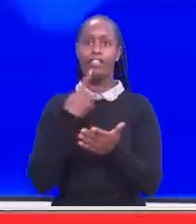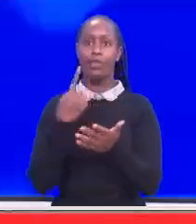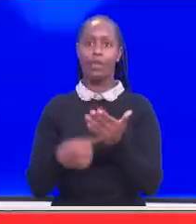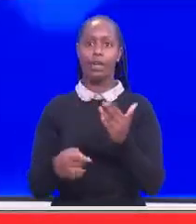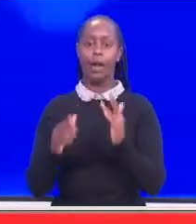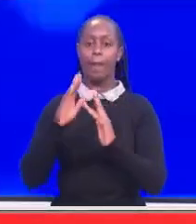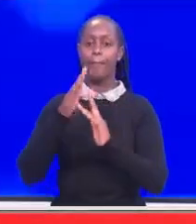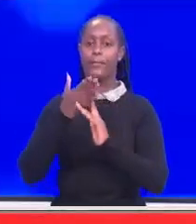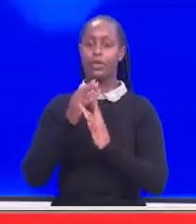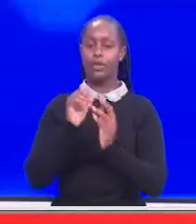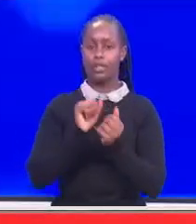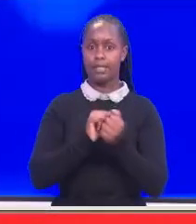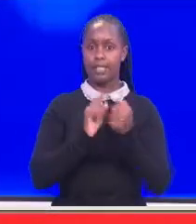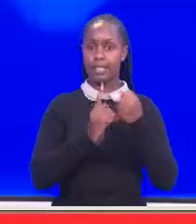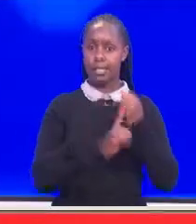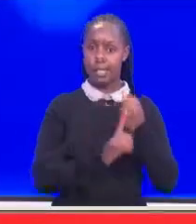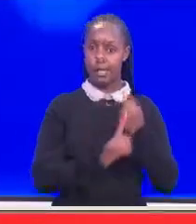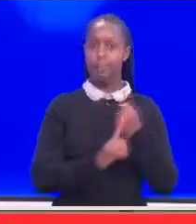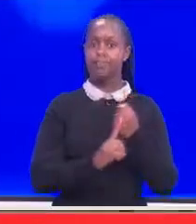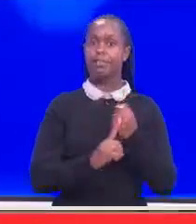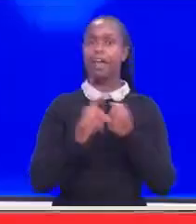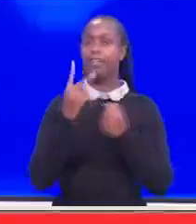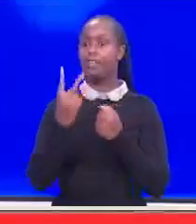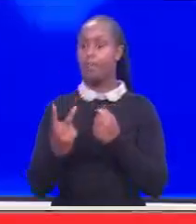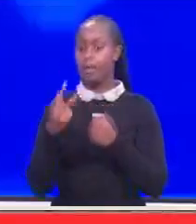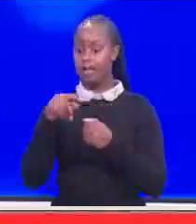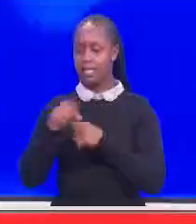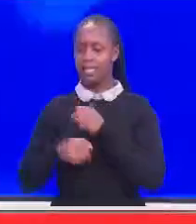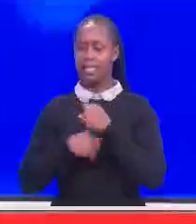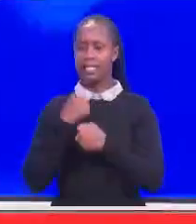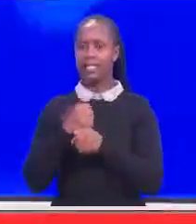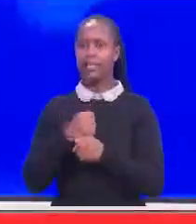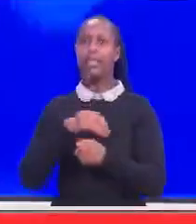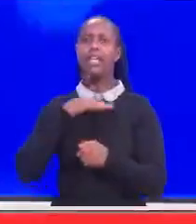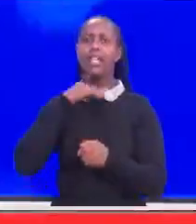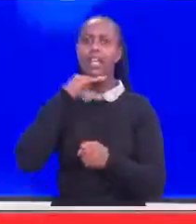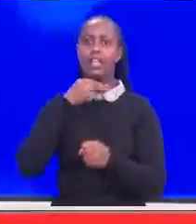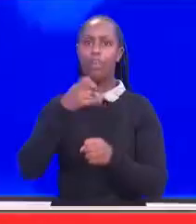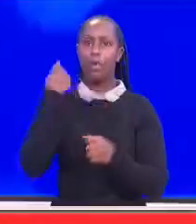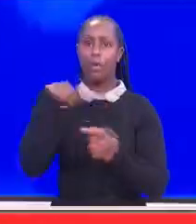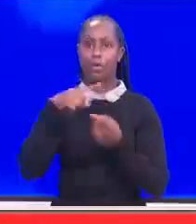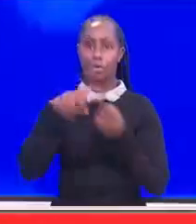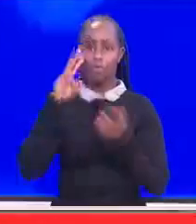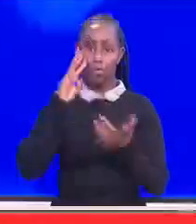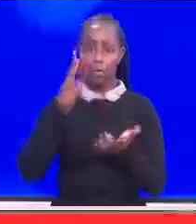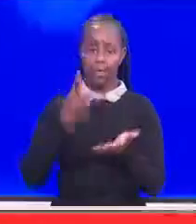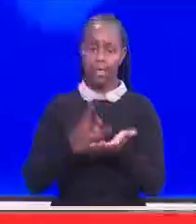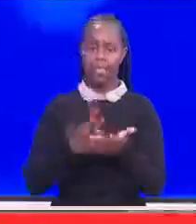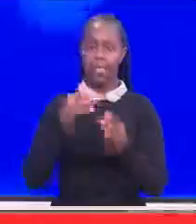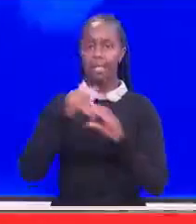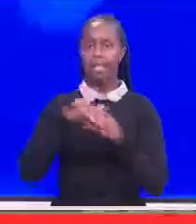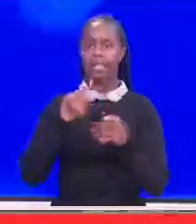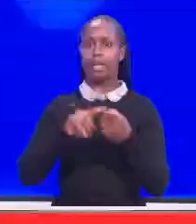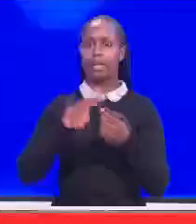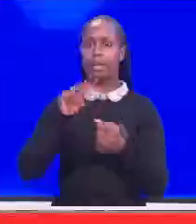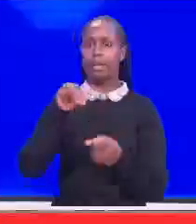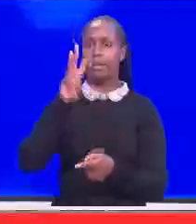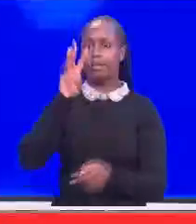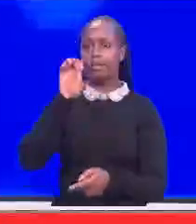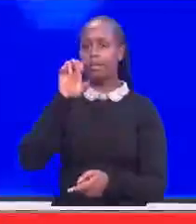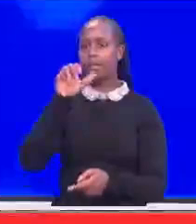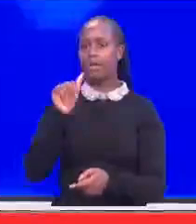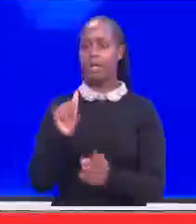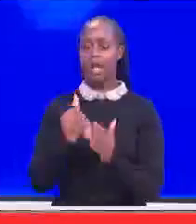tarehe 6 na tarehe 16 mwezi wa Februari mwaka huu, maafa yalishuhudiwa katika eneo la Katiga, Mwea, kaunti ya